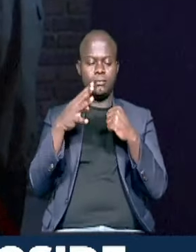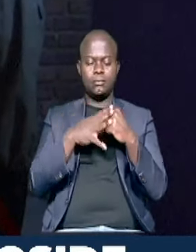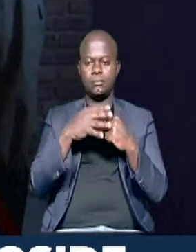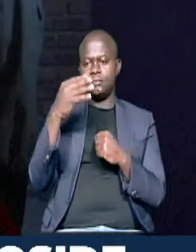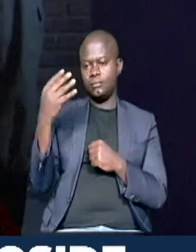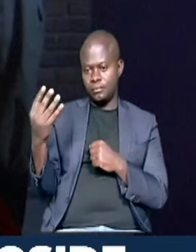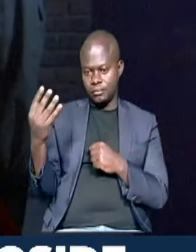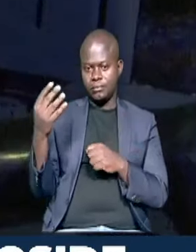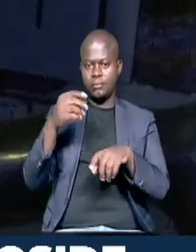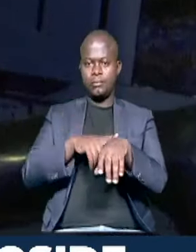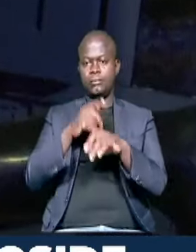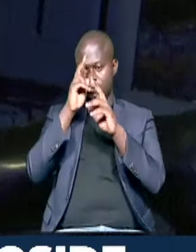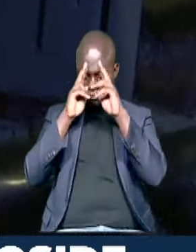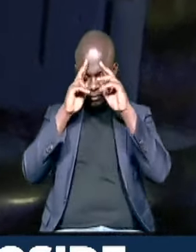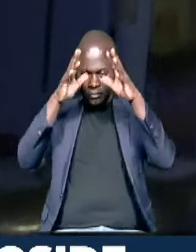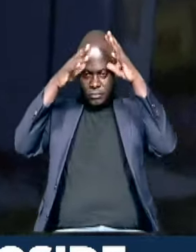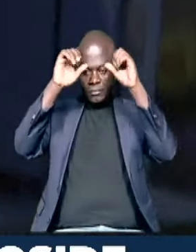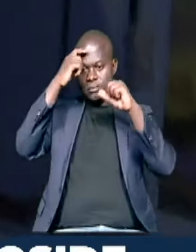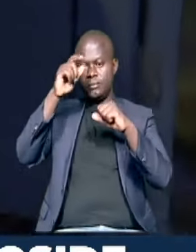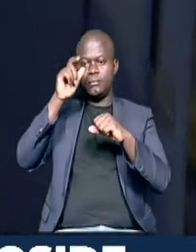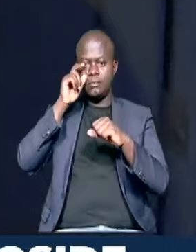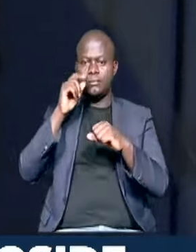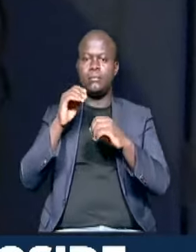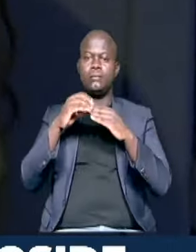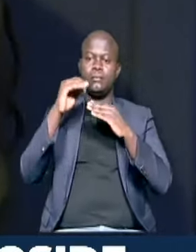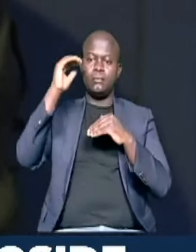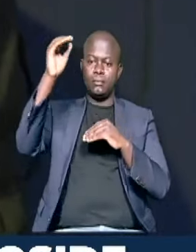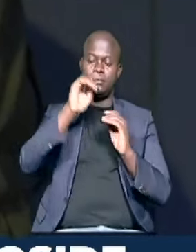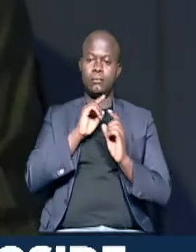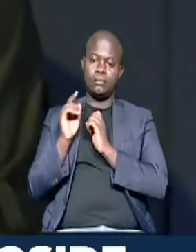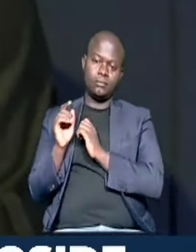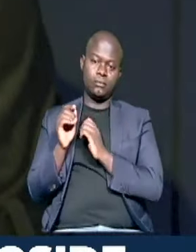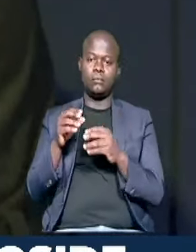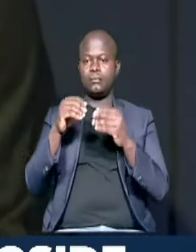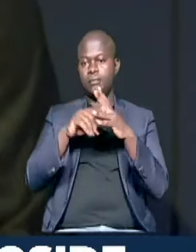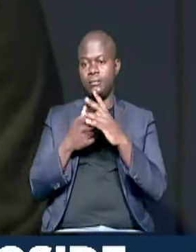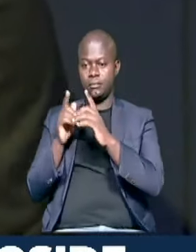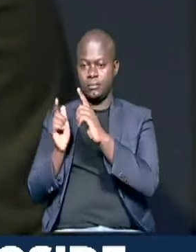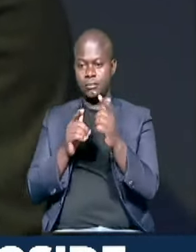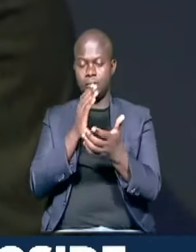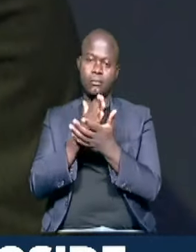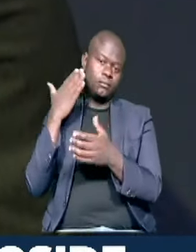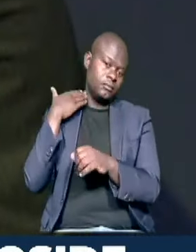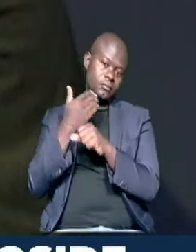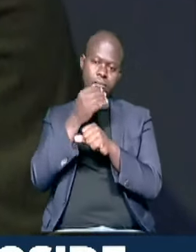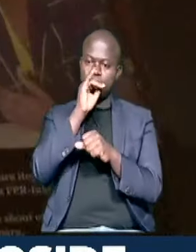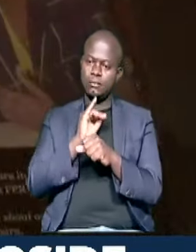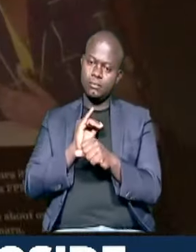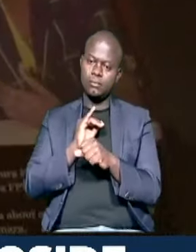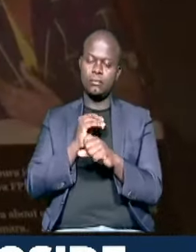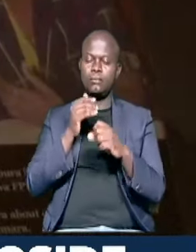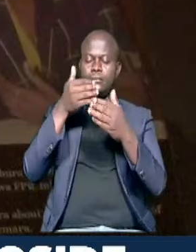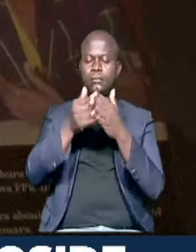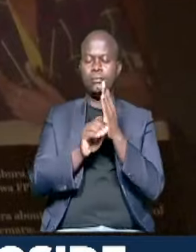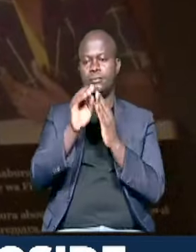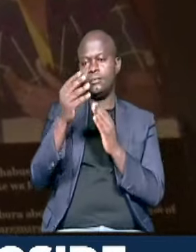7/1994 ubwo Nyakubahwa Paul Kagame wari umugaba w'ikirenga w'ingabo z'Inkotanyi icyo gihe yatangizaga urugamba rwo guhagarika jenoside yakorerwaga Abatutsi kugeza